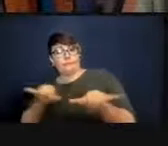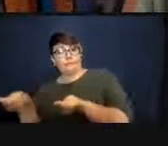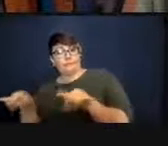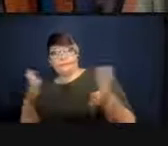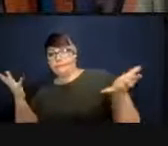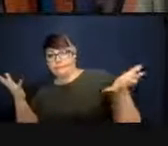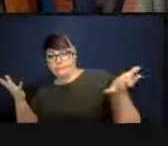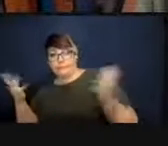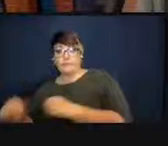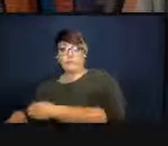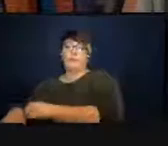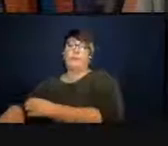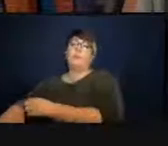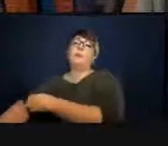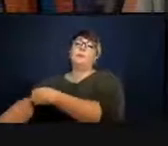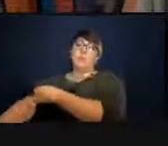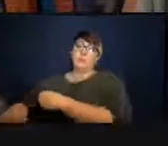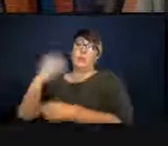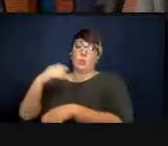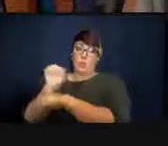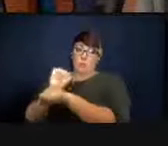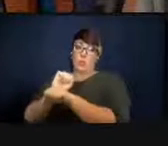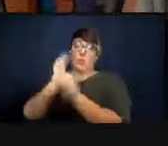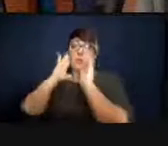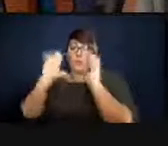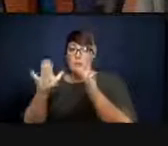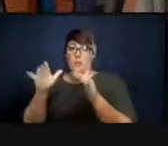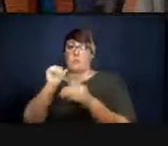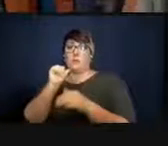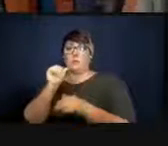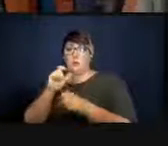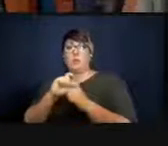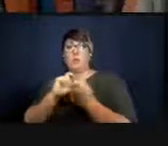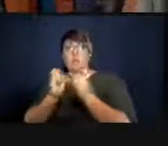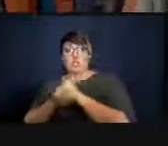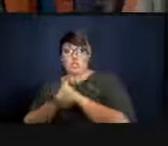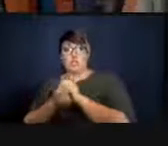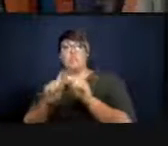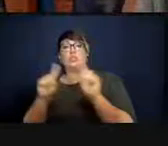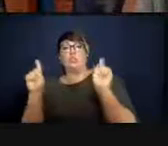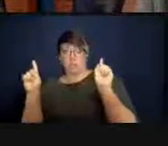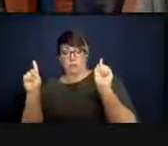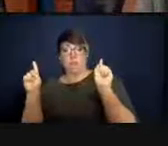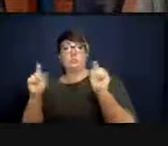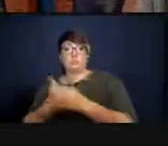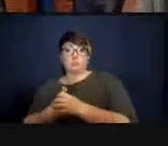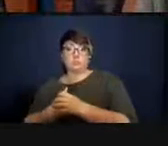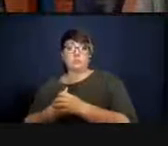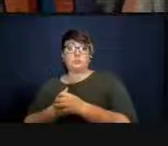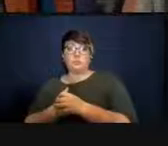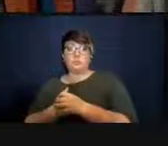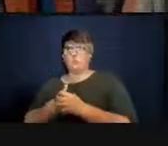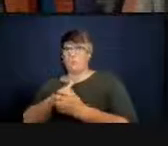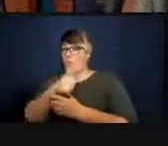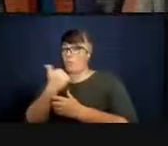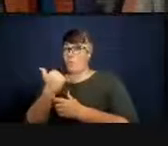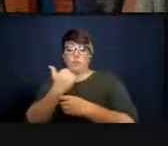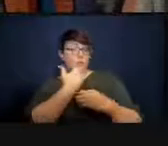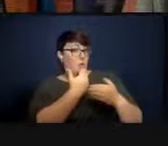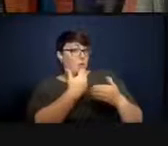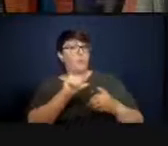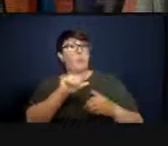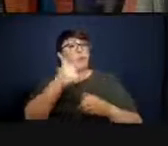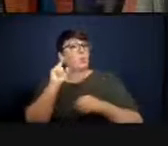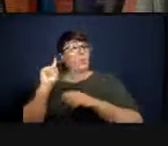وأعتقد بأن هذا العمل مهم للغاية. شكرا لك يا سيدة آمان على هذا العرض. إذا ما كان هناك